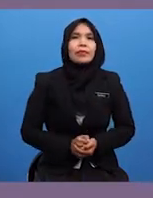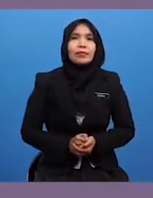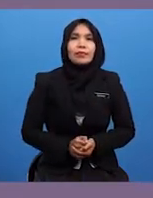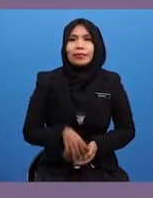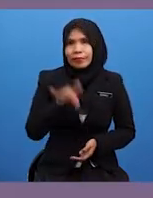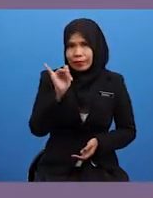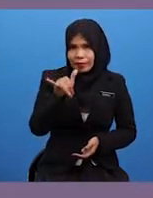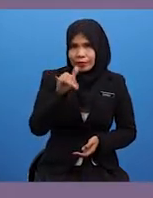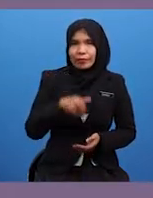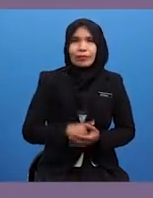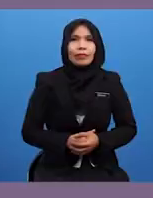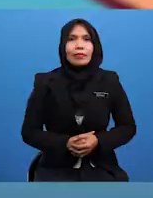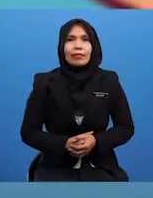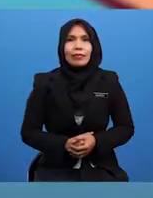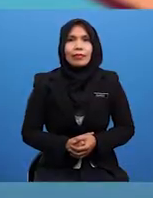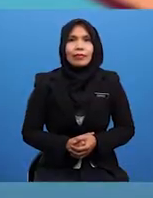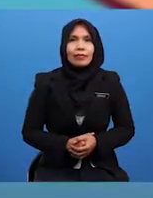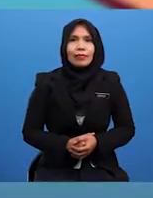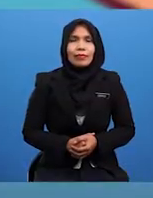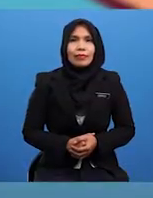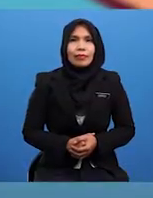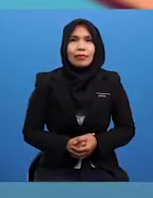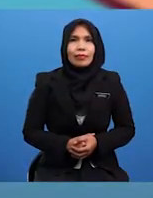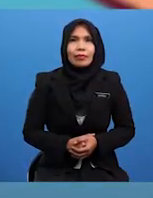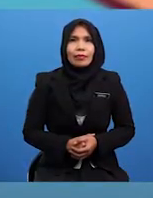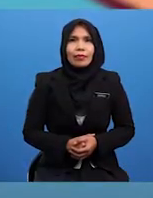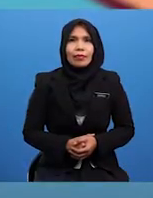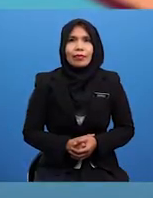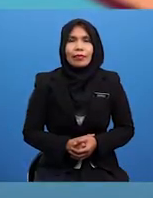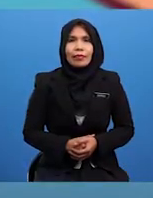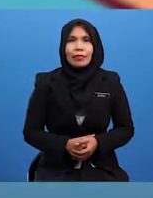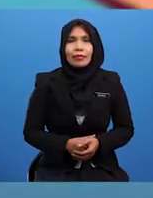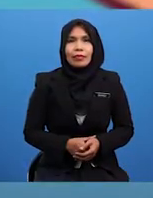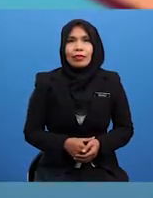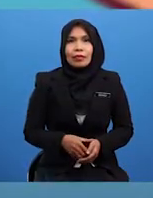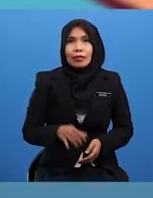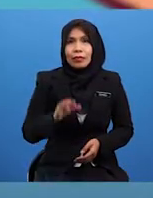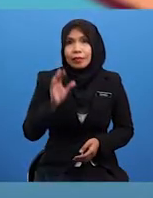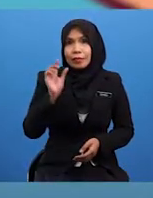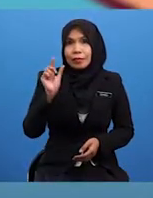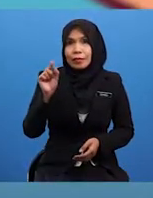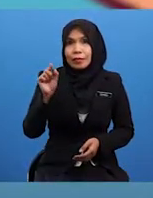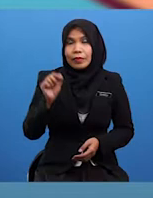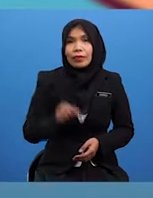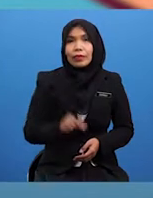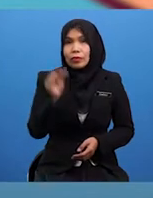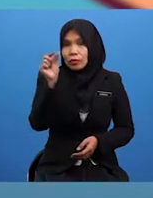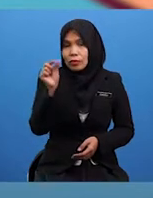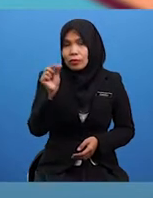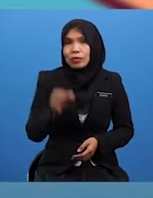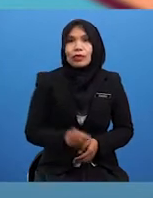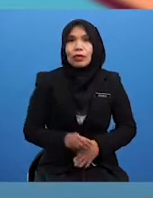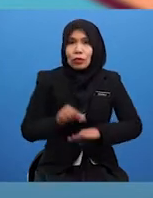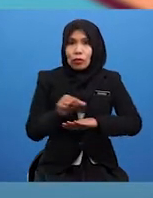Ya, antaranya adalah memegang suis menggunakan tangan basah, membiarkan peralatan